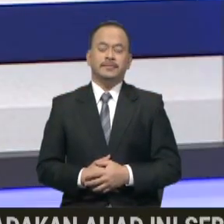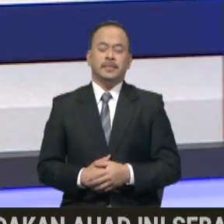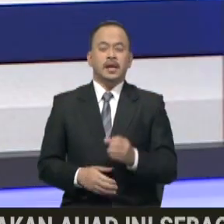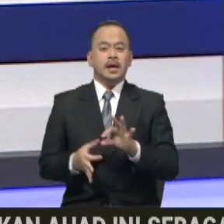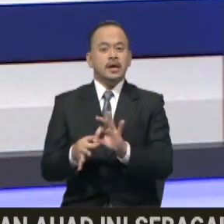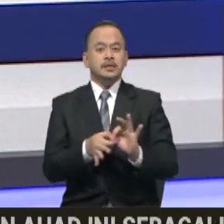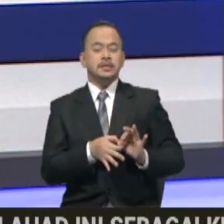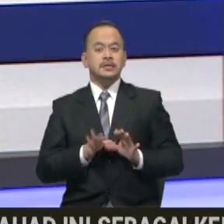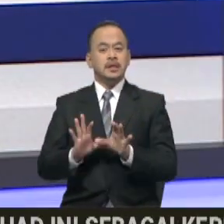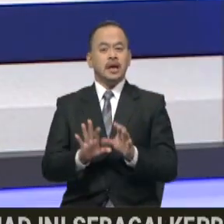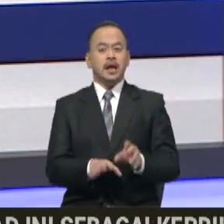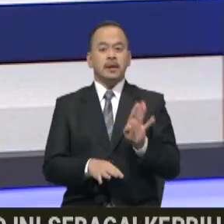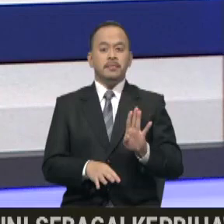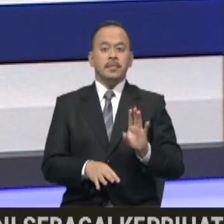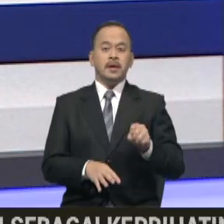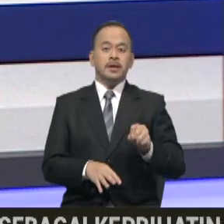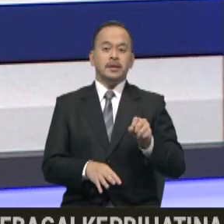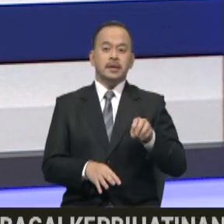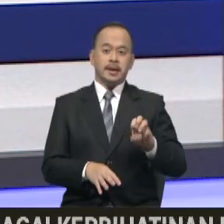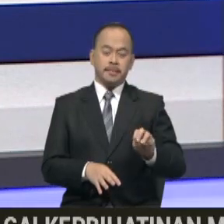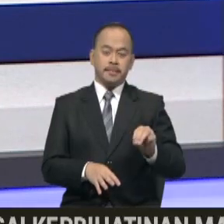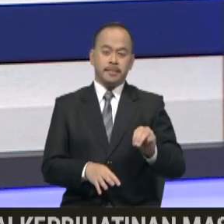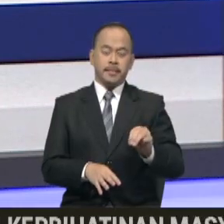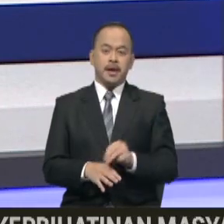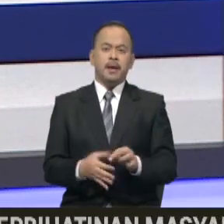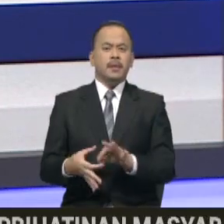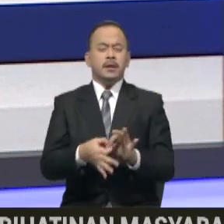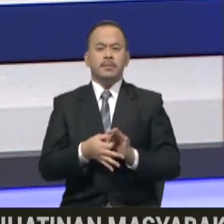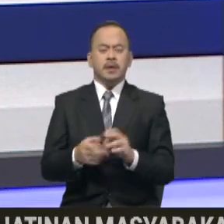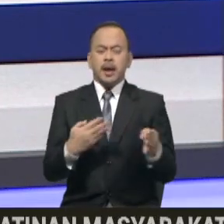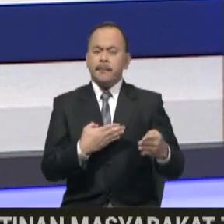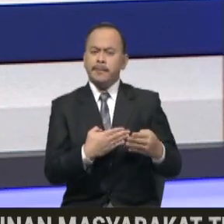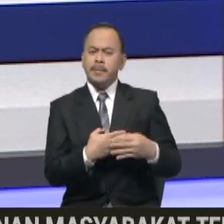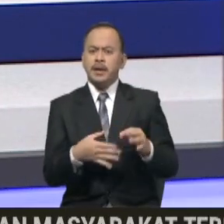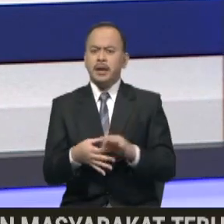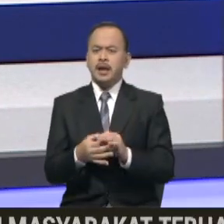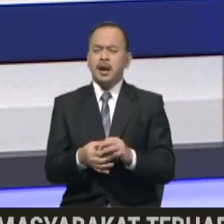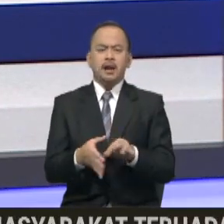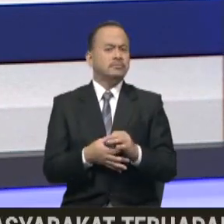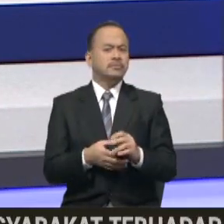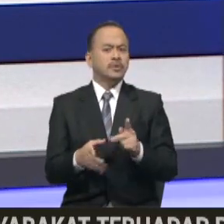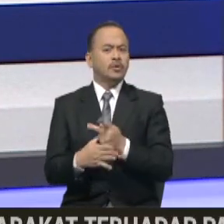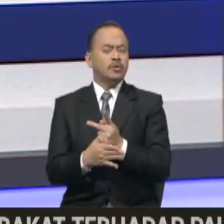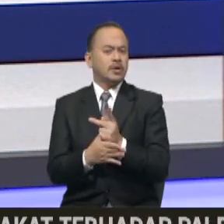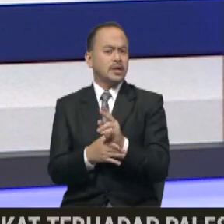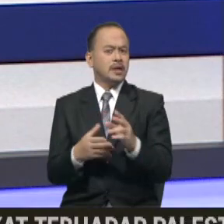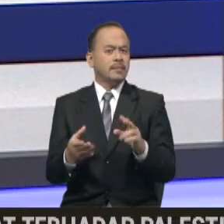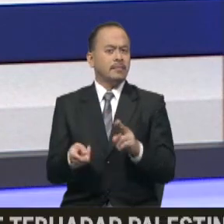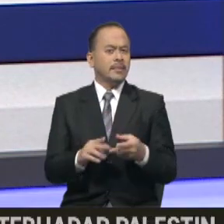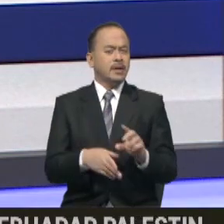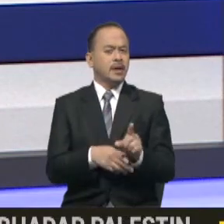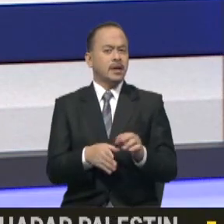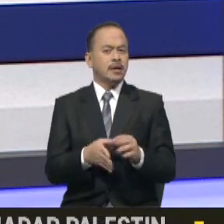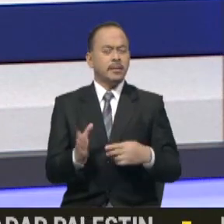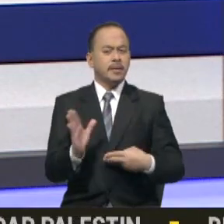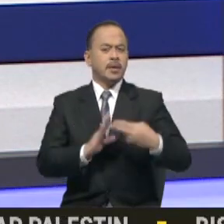Syarikat Pemasaran Brunei Shell Sdn Bhd BSM terus bekerjasama rapat dengan rakan kongsi perniagaan bagi memastikan